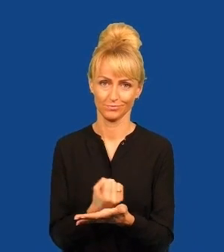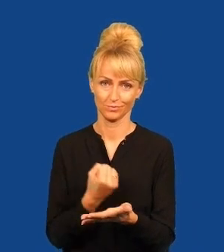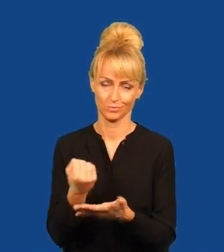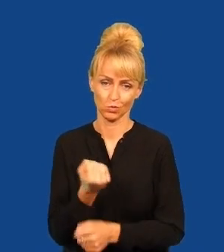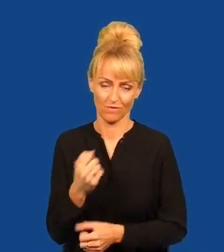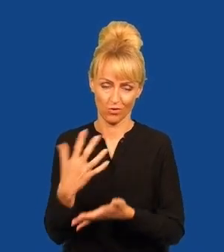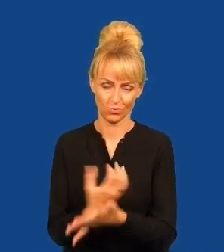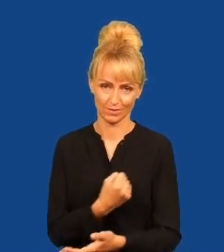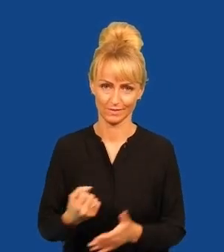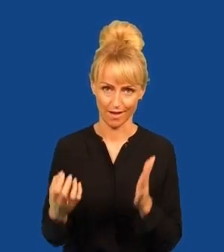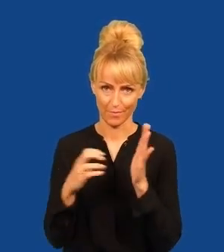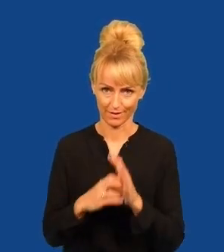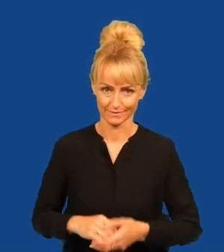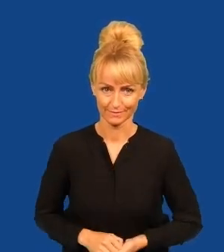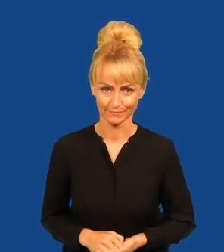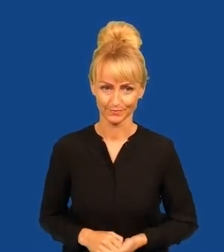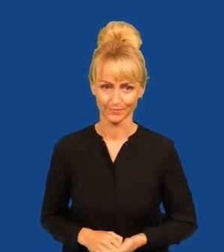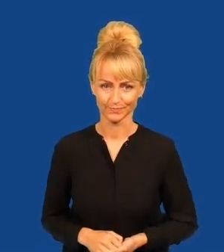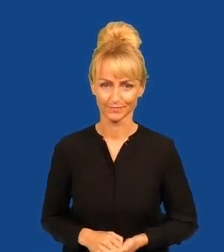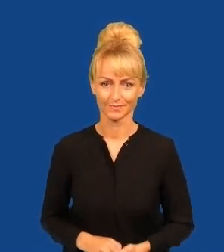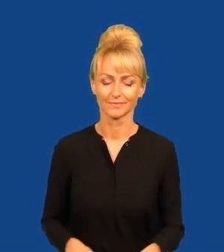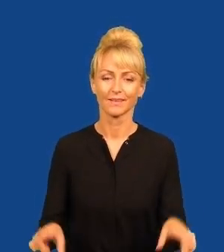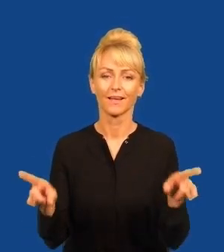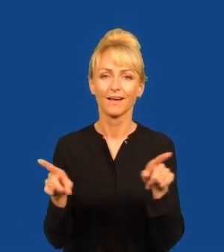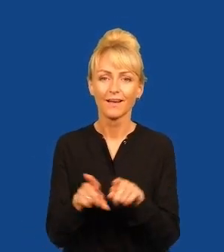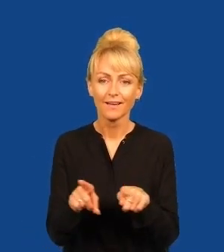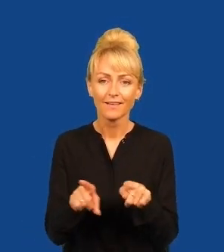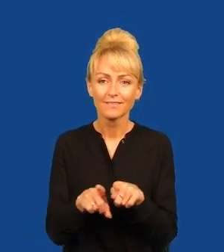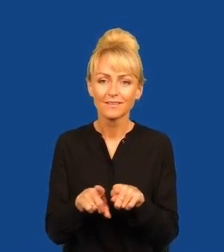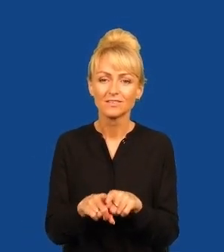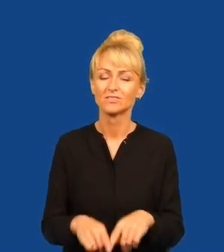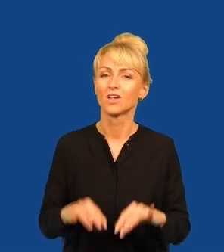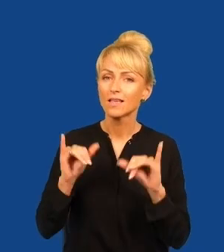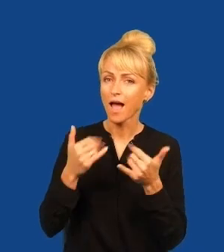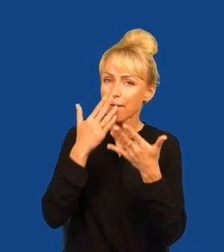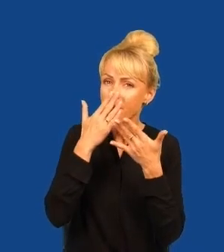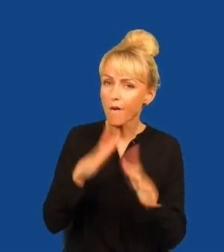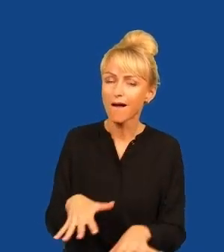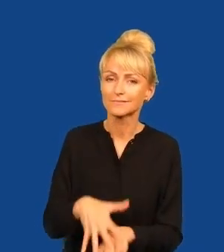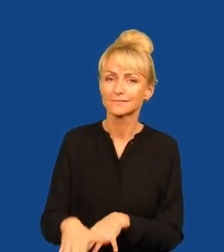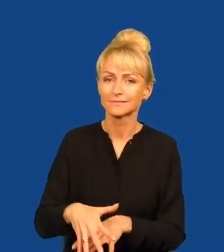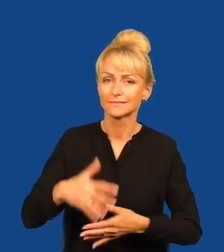Pierwsza rzecz, czyli nawigacja, w myśl też pierwszej heurystyki pokazywania statusu systemu.